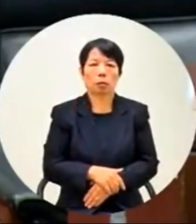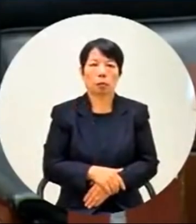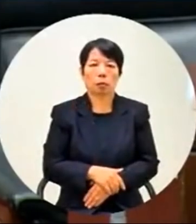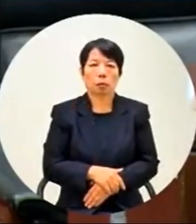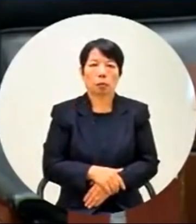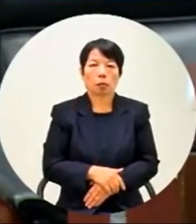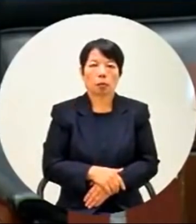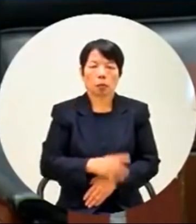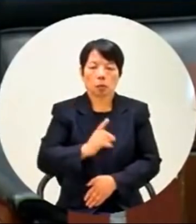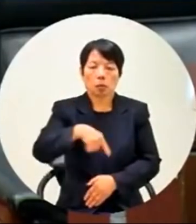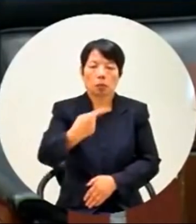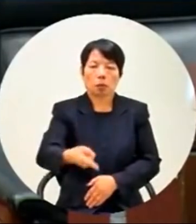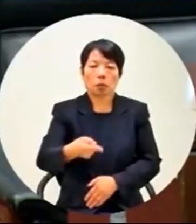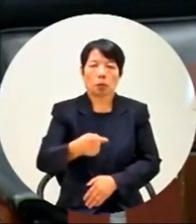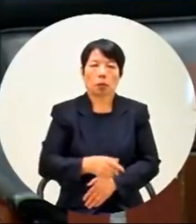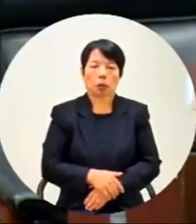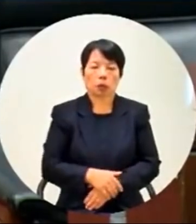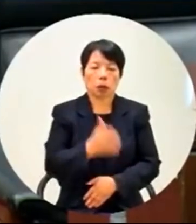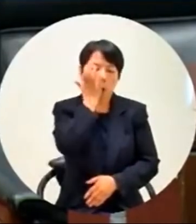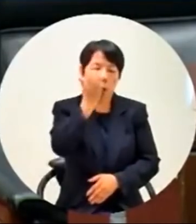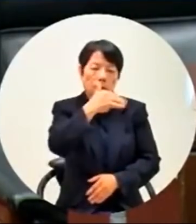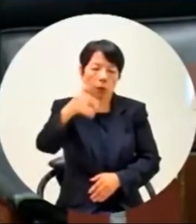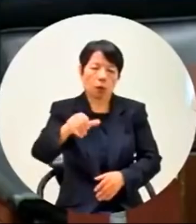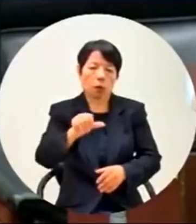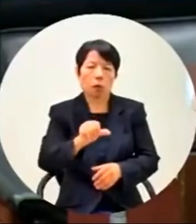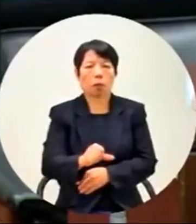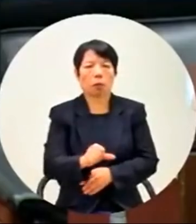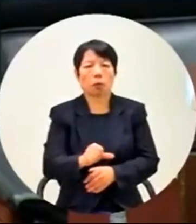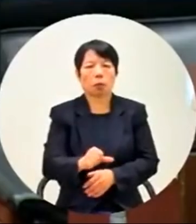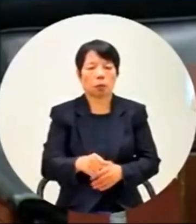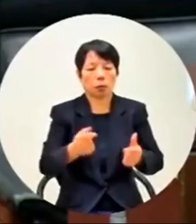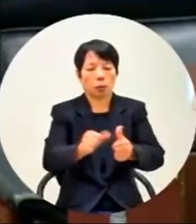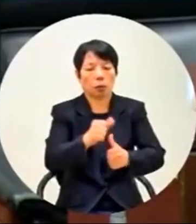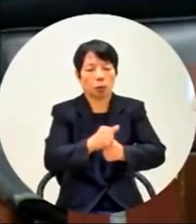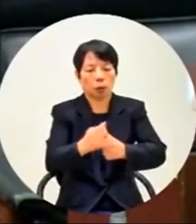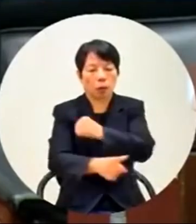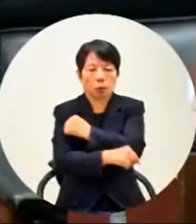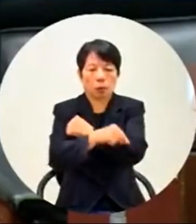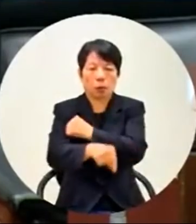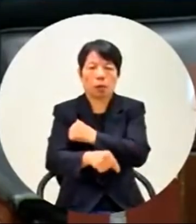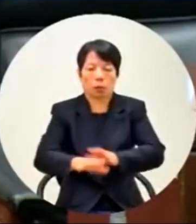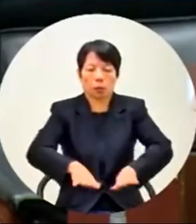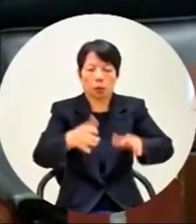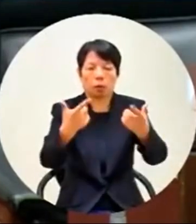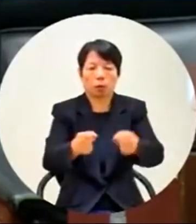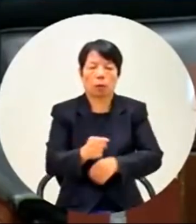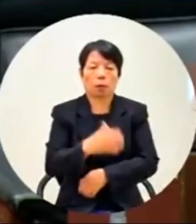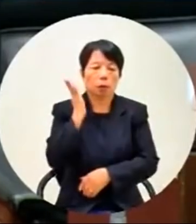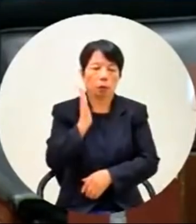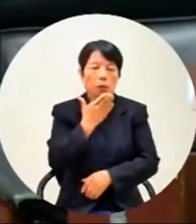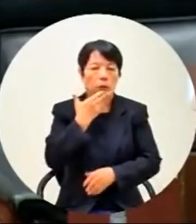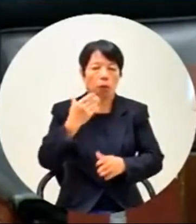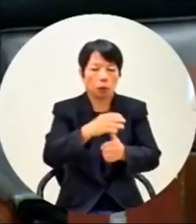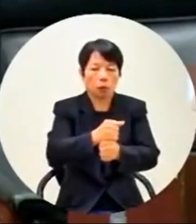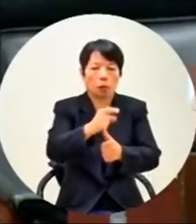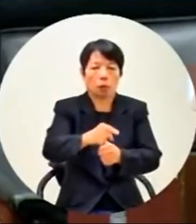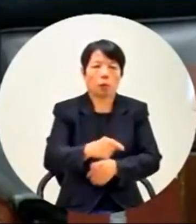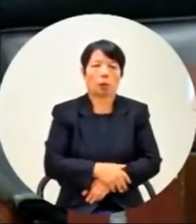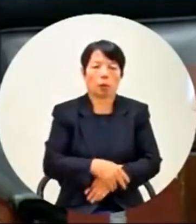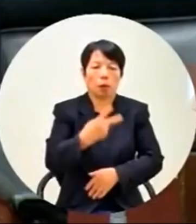接下来我们来看我们冈山五甲尾淹水的问题，因为我们水利署他们在我们的二人